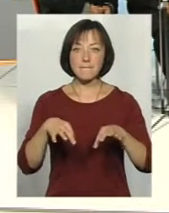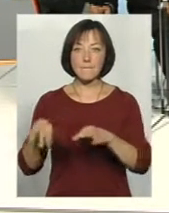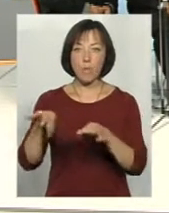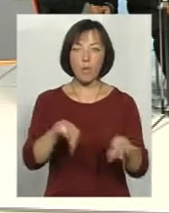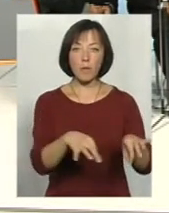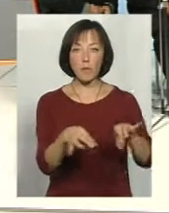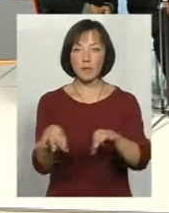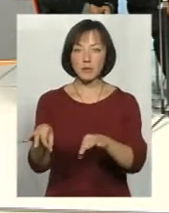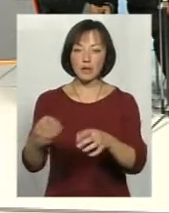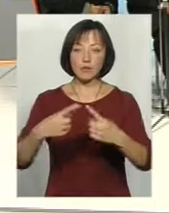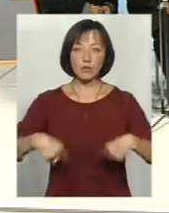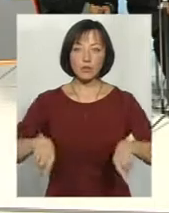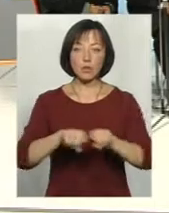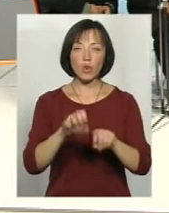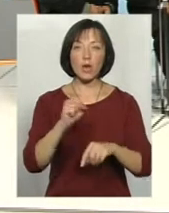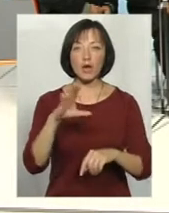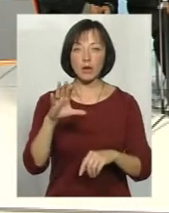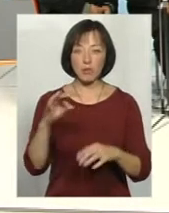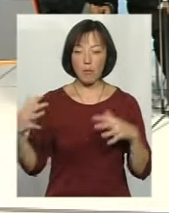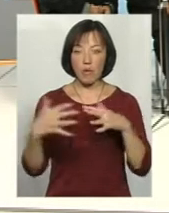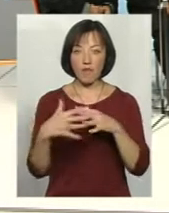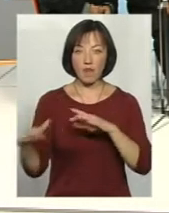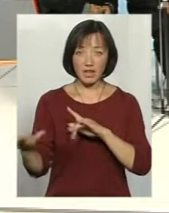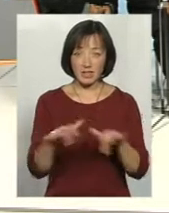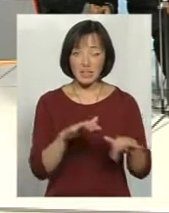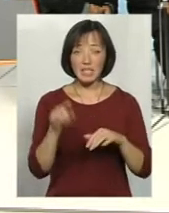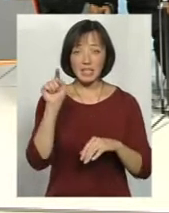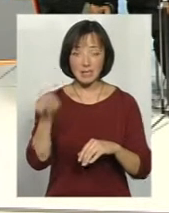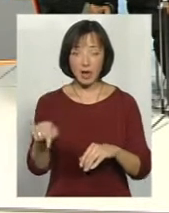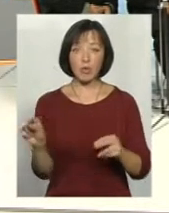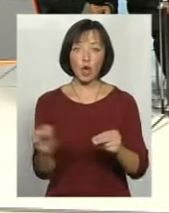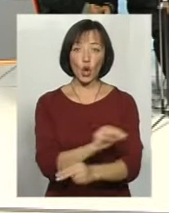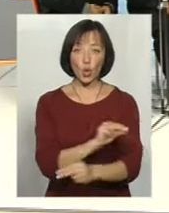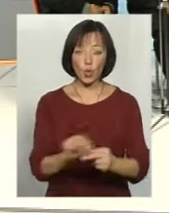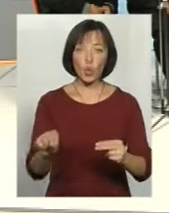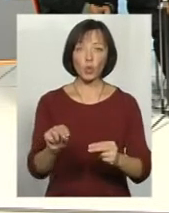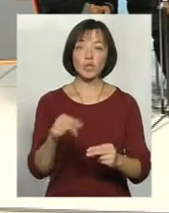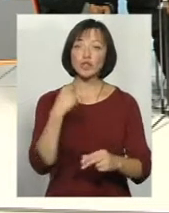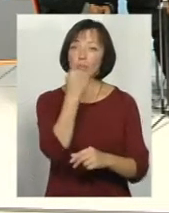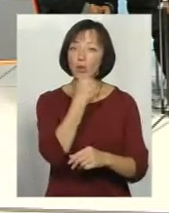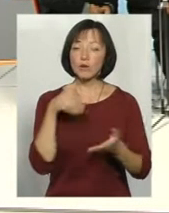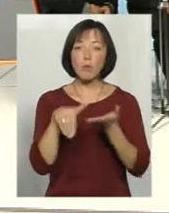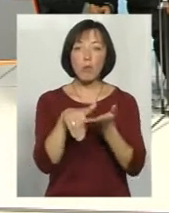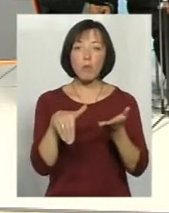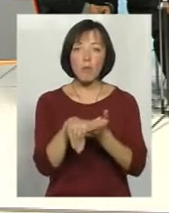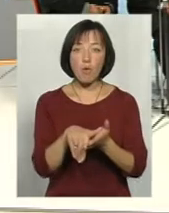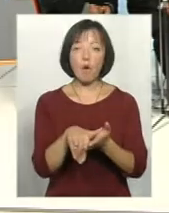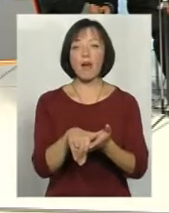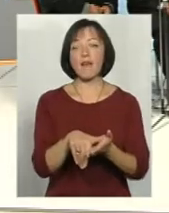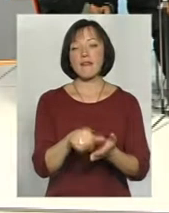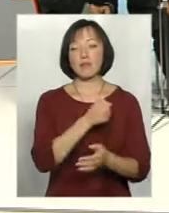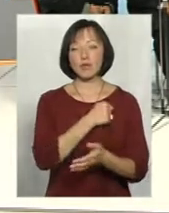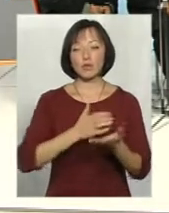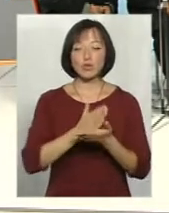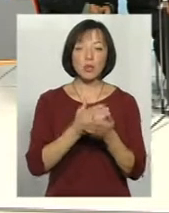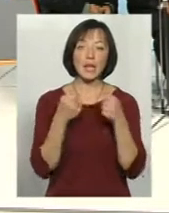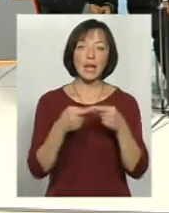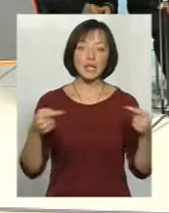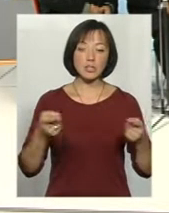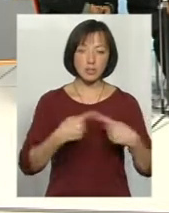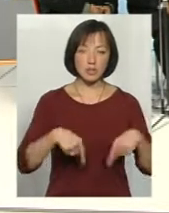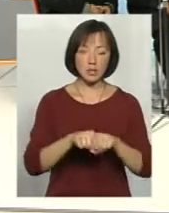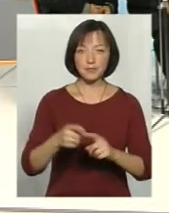по зоні бойових дій, і де лікують стоматологічну допомогу, надають військовослужбовців різних частин. Повертаючись